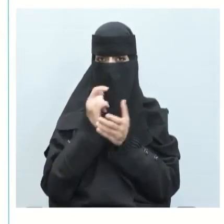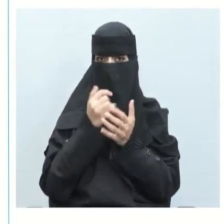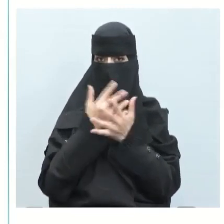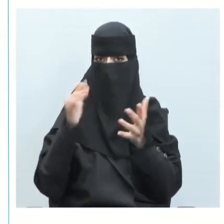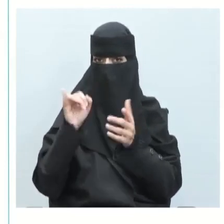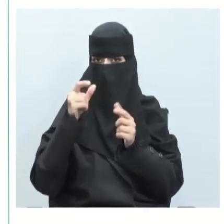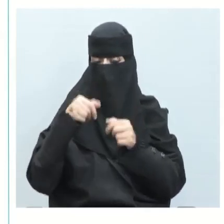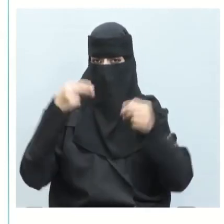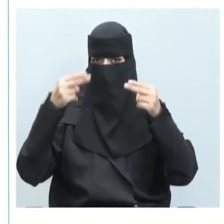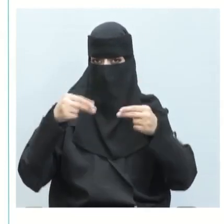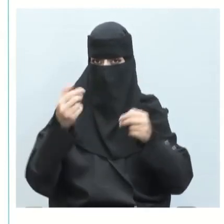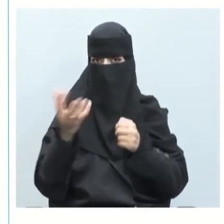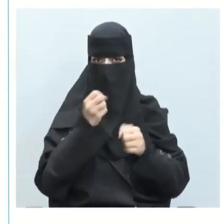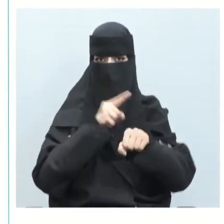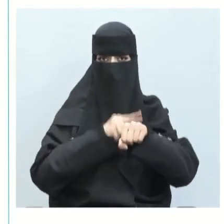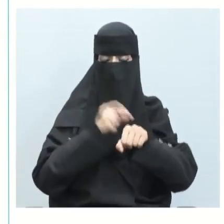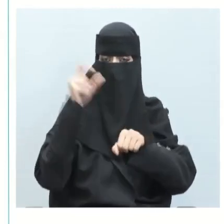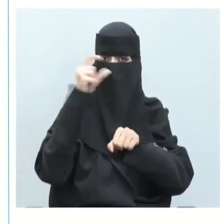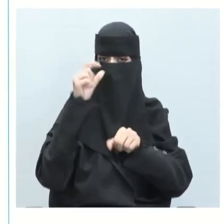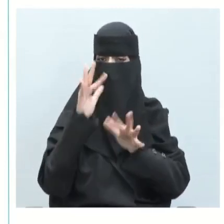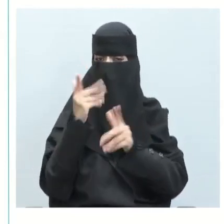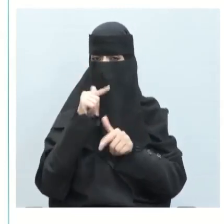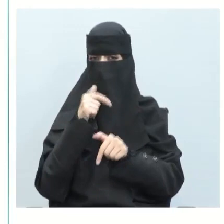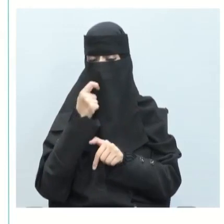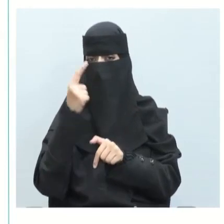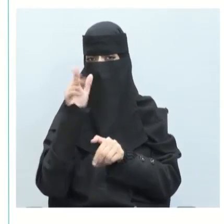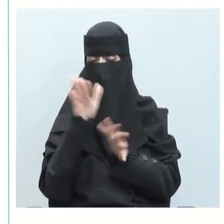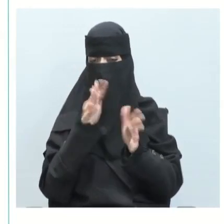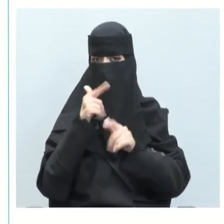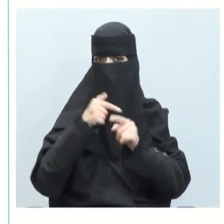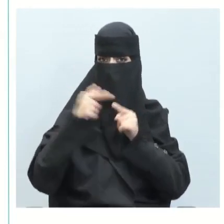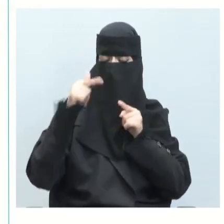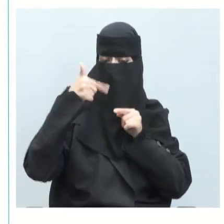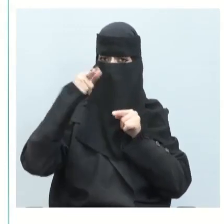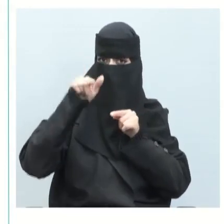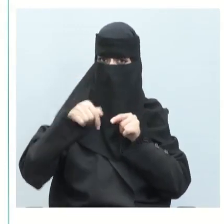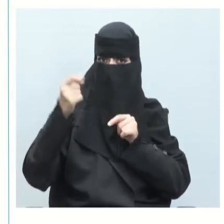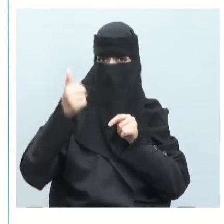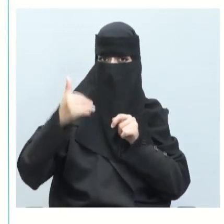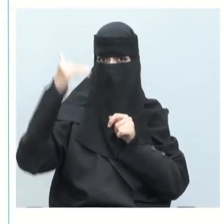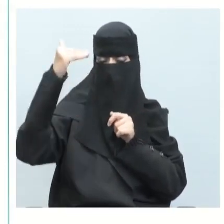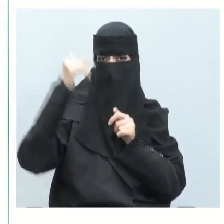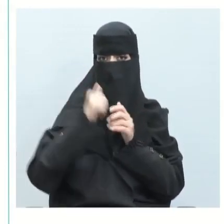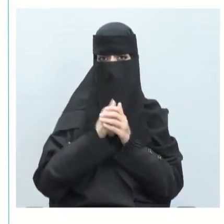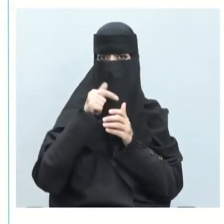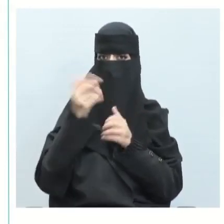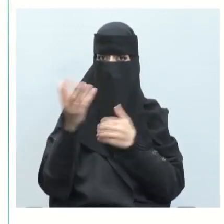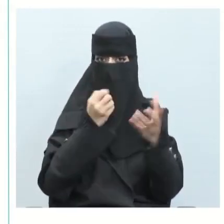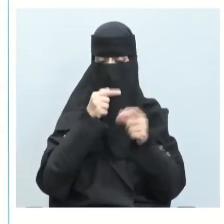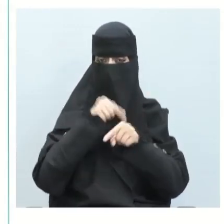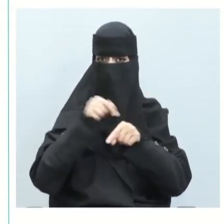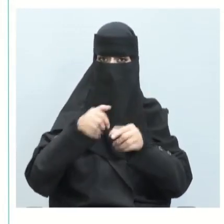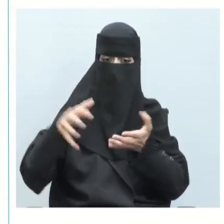الفعاليات تاخذ اوقات تاخذ شهور قد تمتد الى سنوات في بعض الفعاليات وبالتالي هذا الامر مكلف يحتاج الى